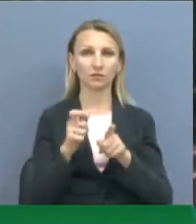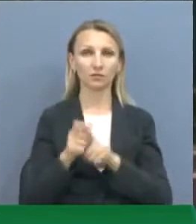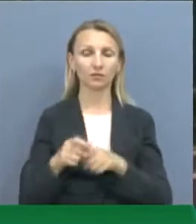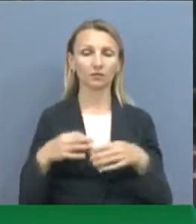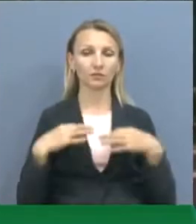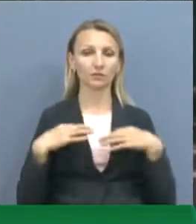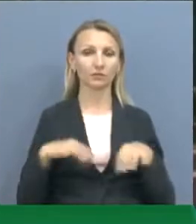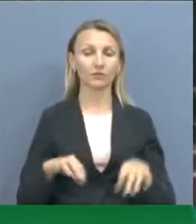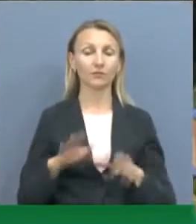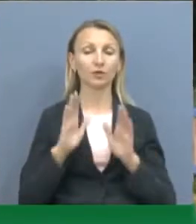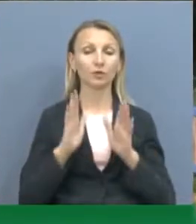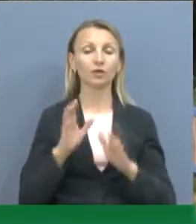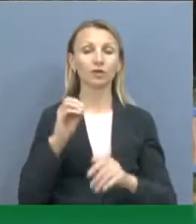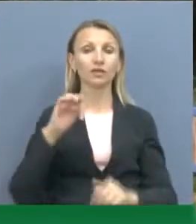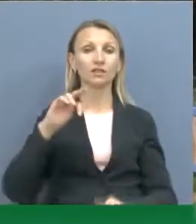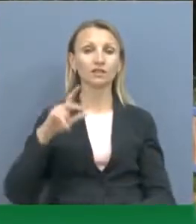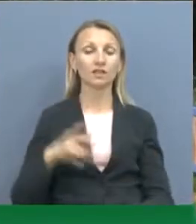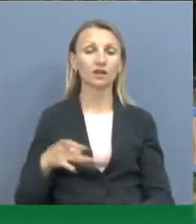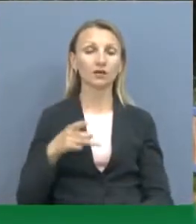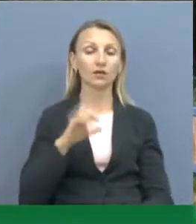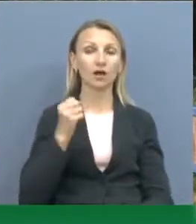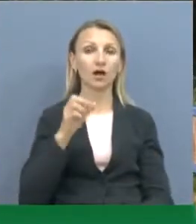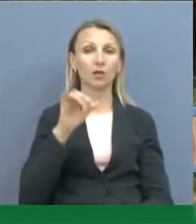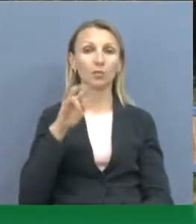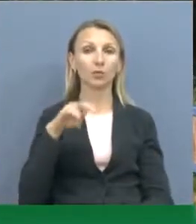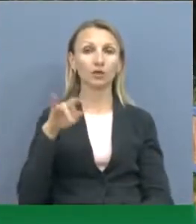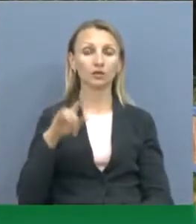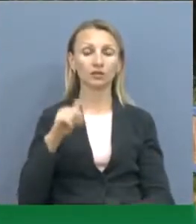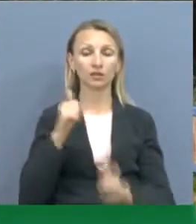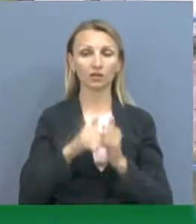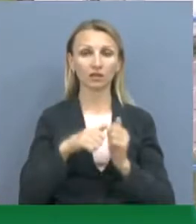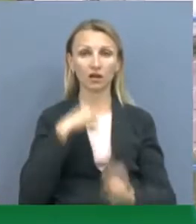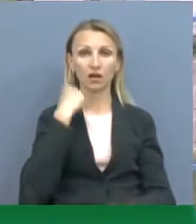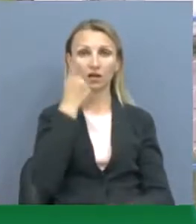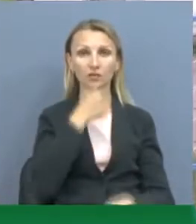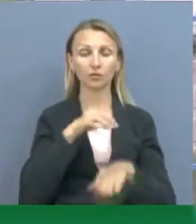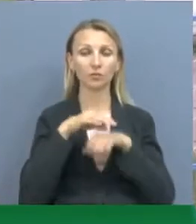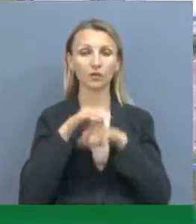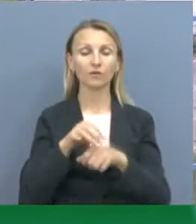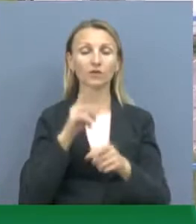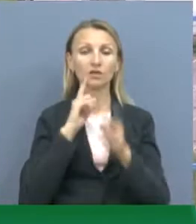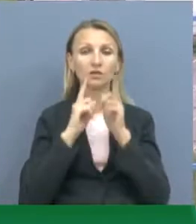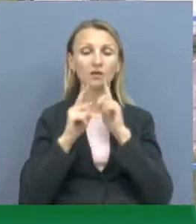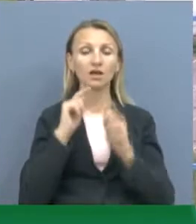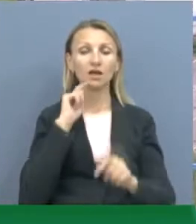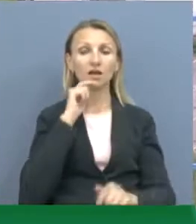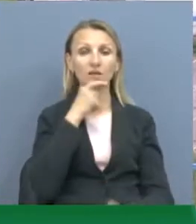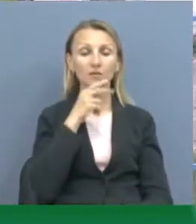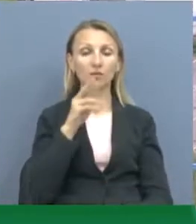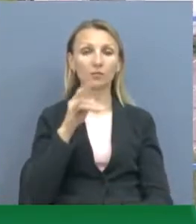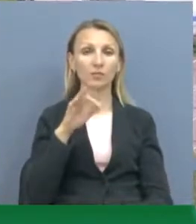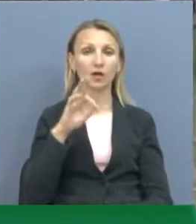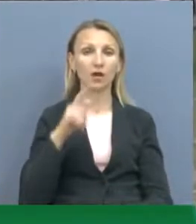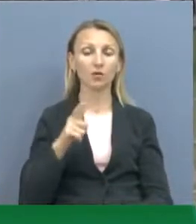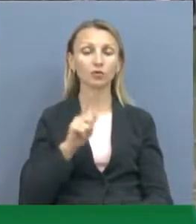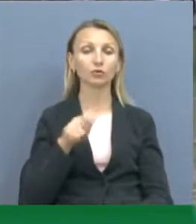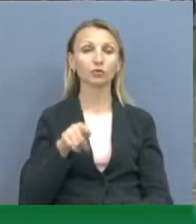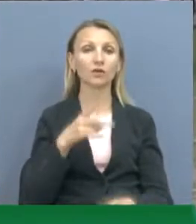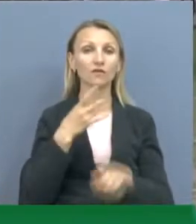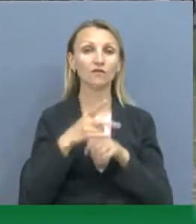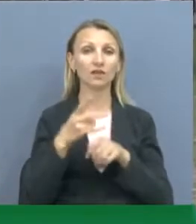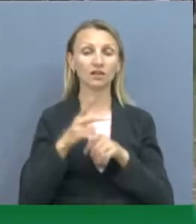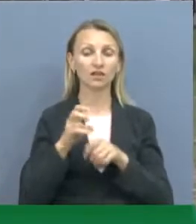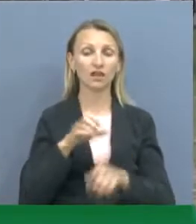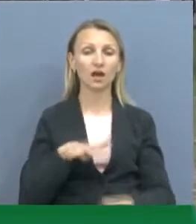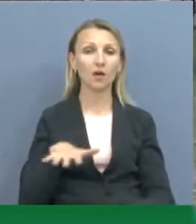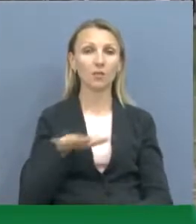в Есильском районе. А в Буландынском, например, ежегодно проводится мониторинг экономического порога вредоносности на полях.